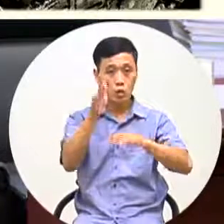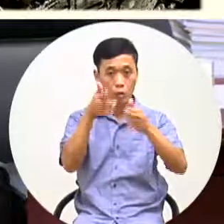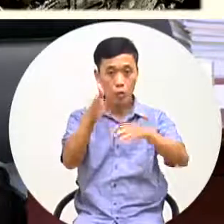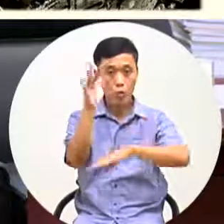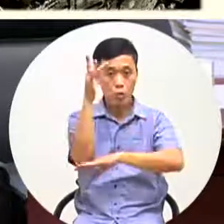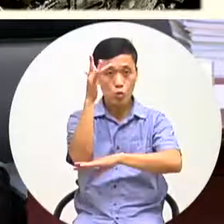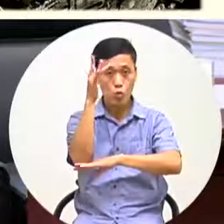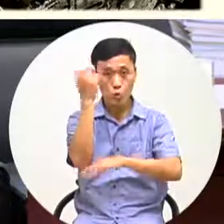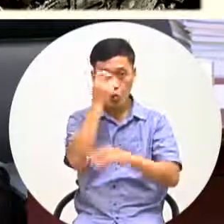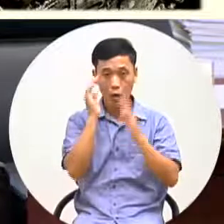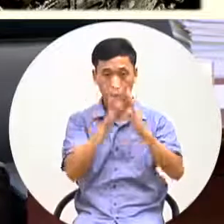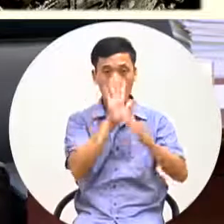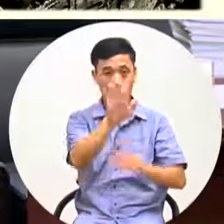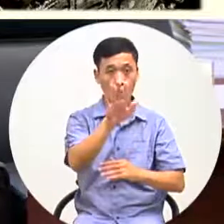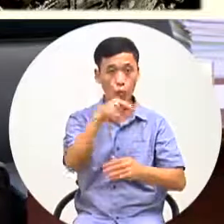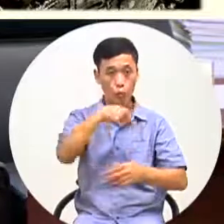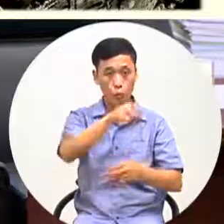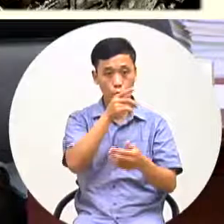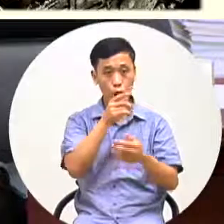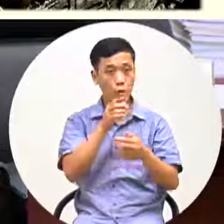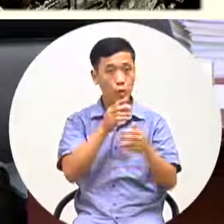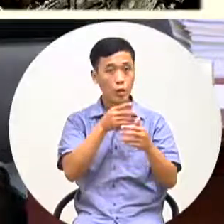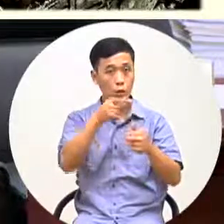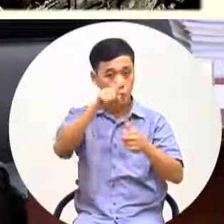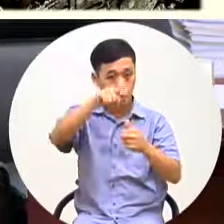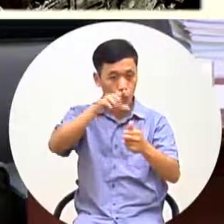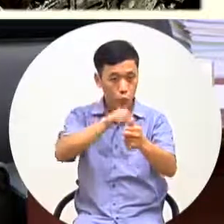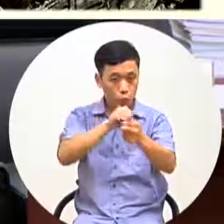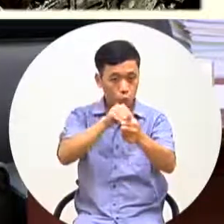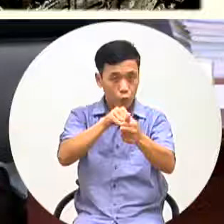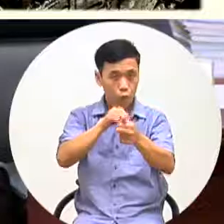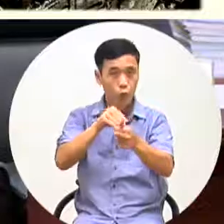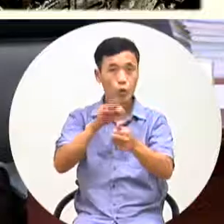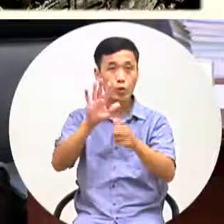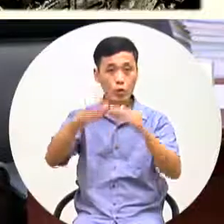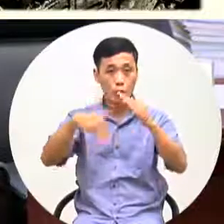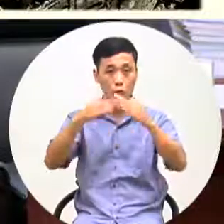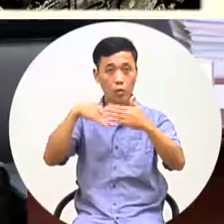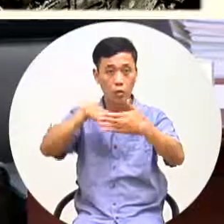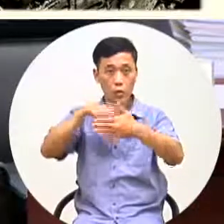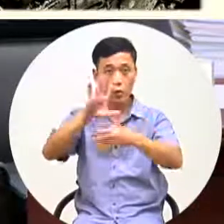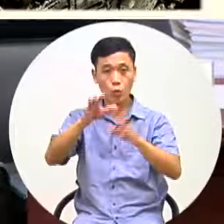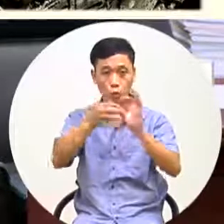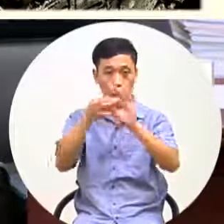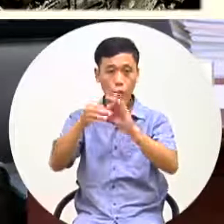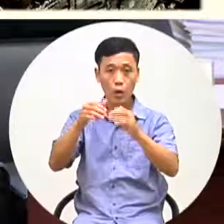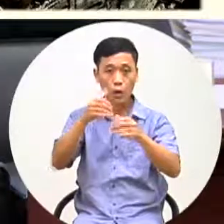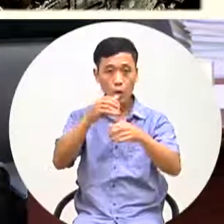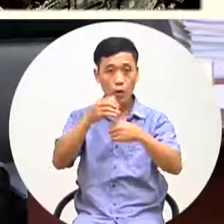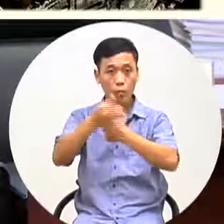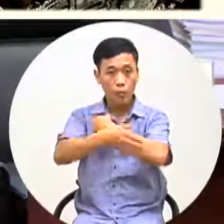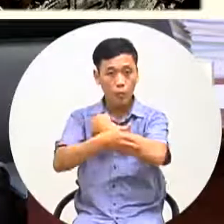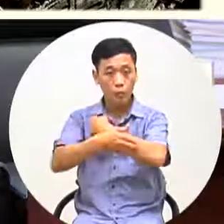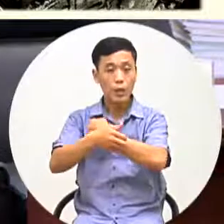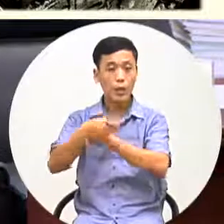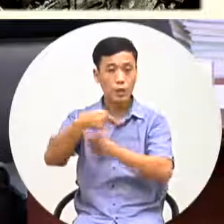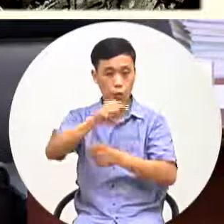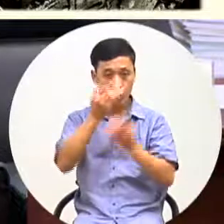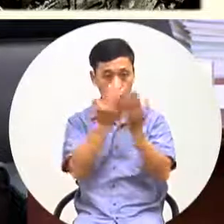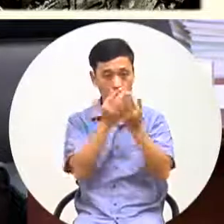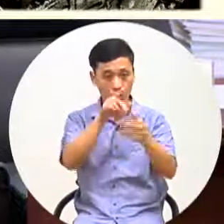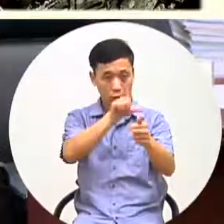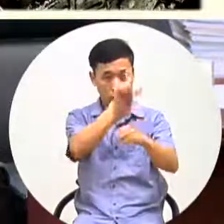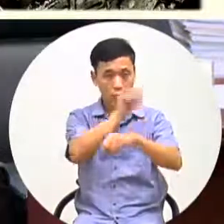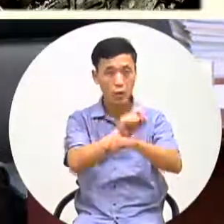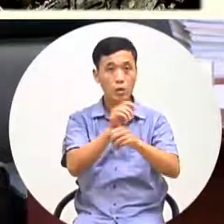校的这个相关的人员也一定要来上课，还有呢，里长们也拜托，是不是公务局跟民政